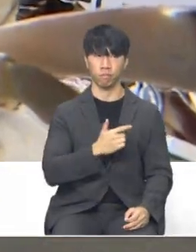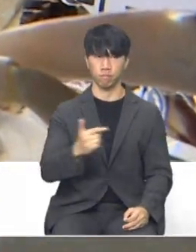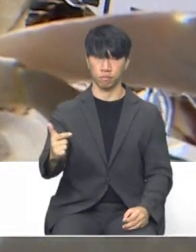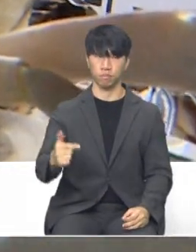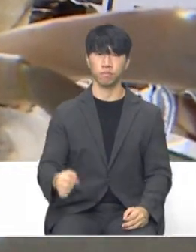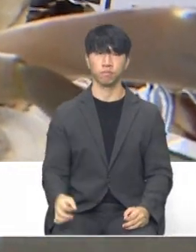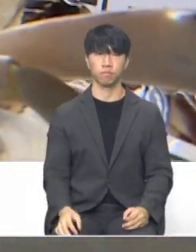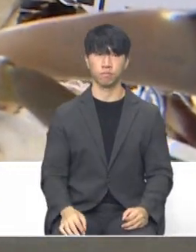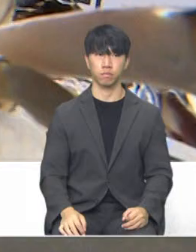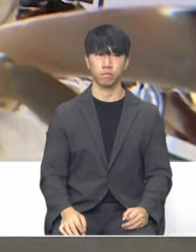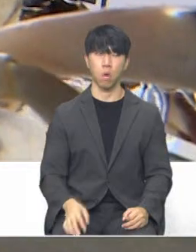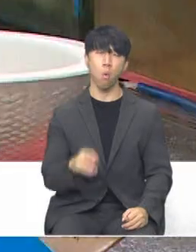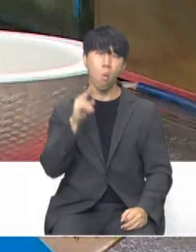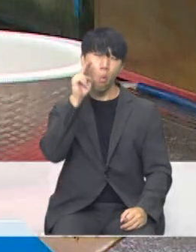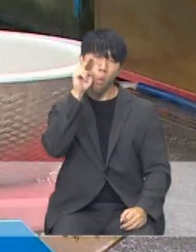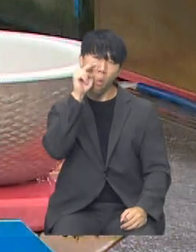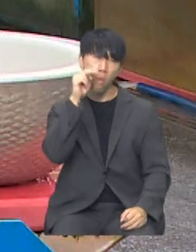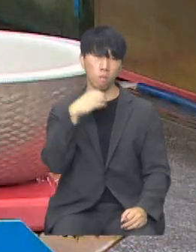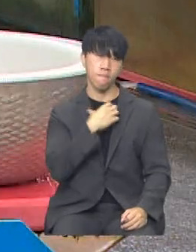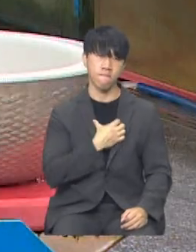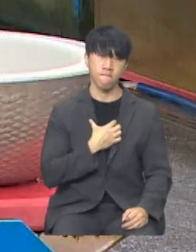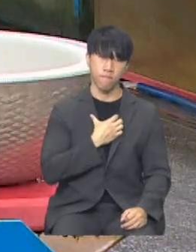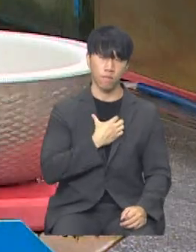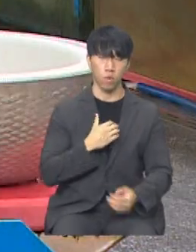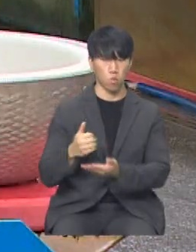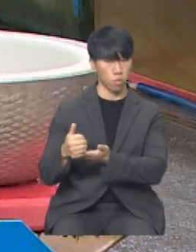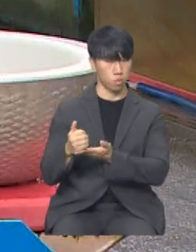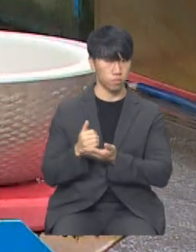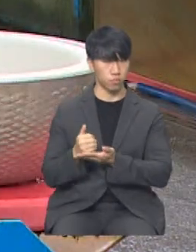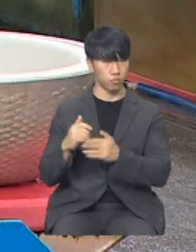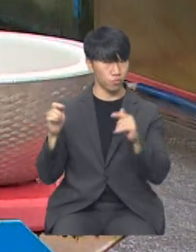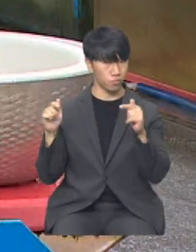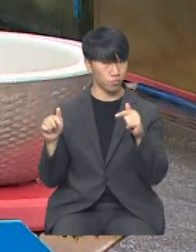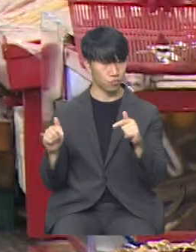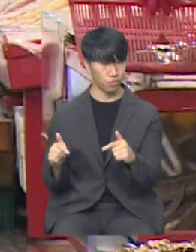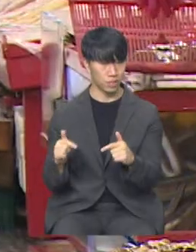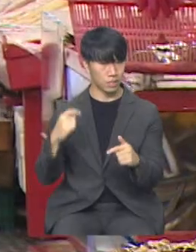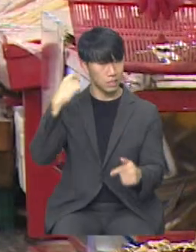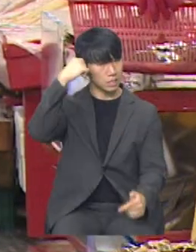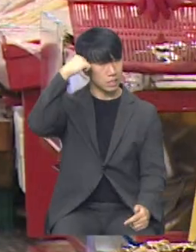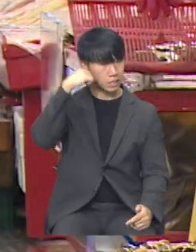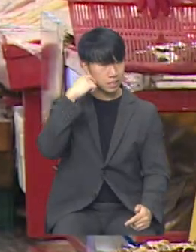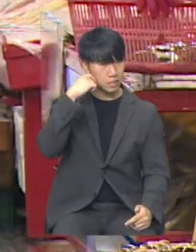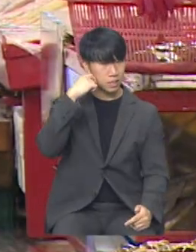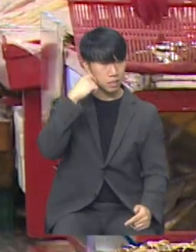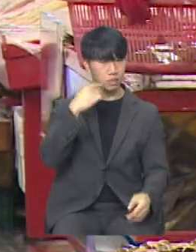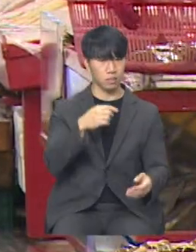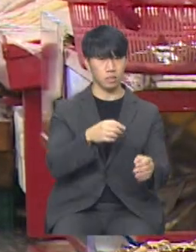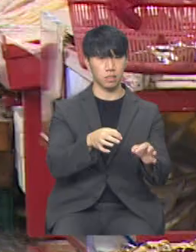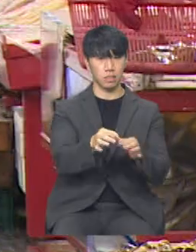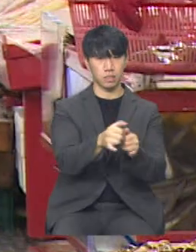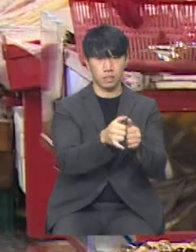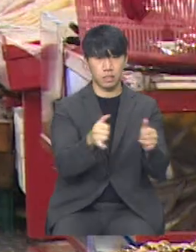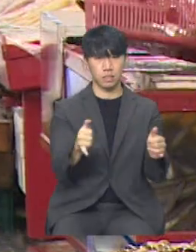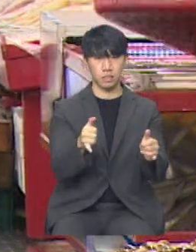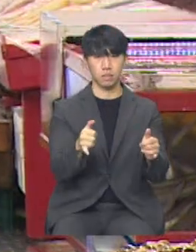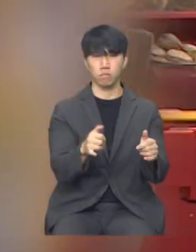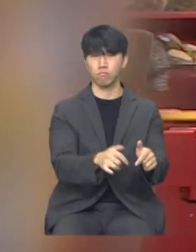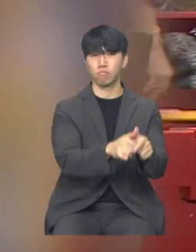있습니다. 혹시나 하는 마음에 손님의 발길이 줄었다고 체감하는 상인들이 늘고 있기 때문입니다.